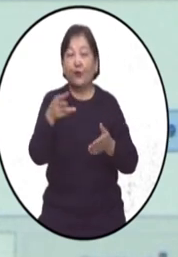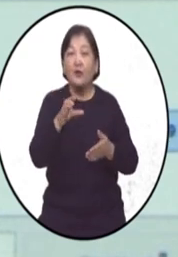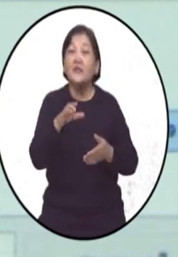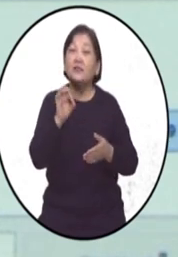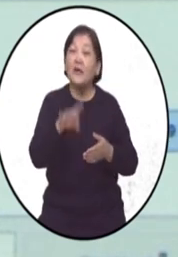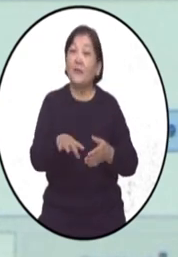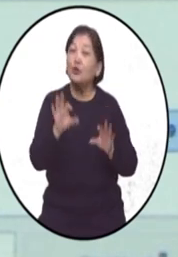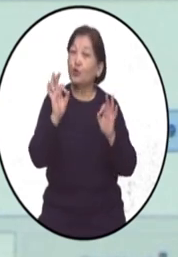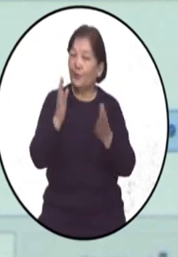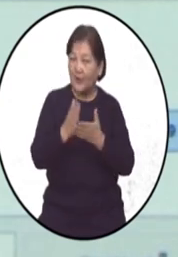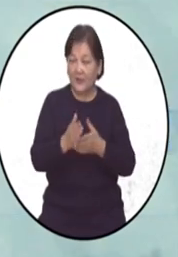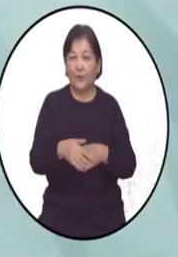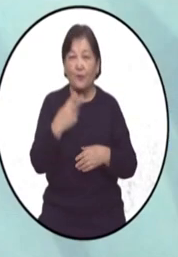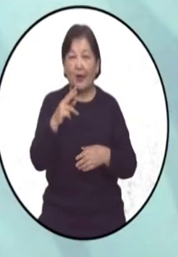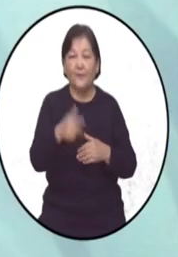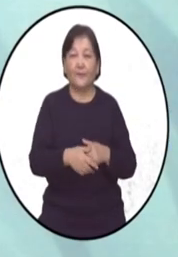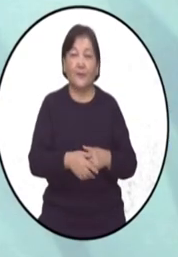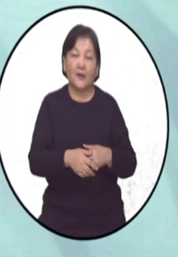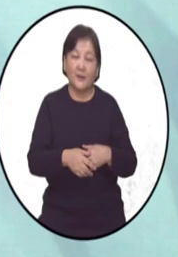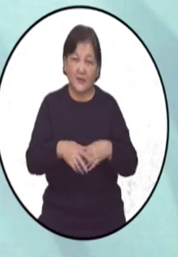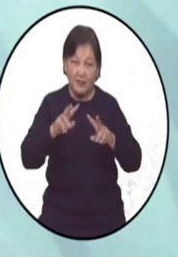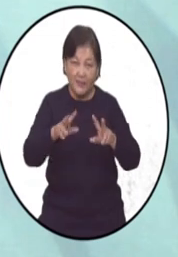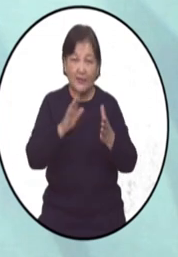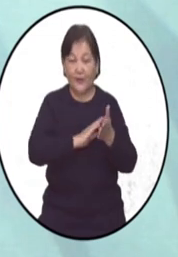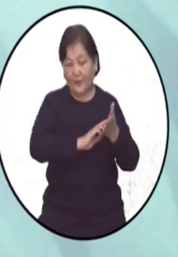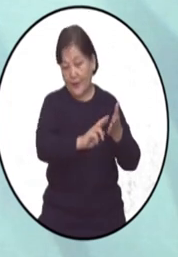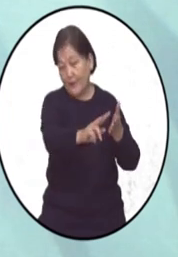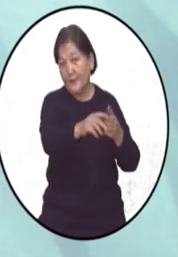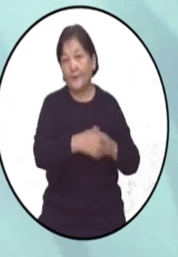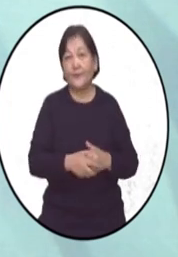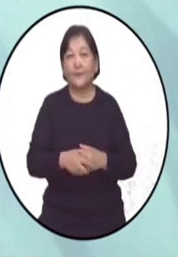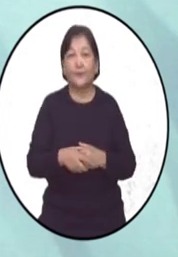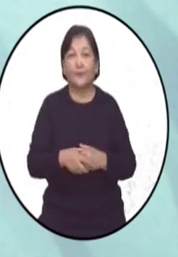байгаа. За цаашаа явъя. За одоо бүгдээрээ бол